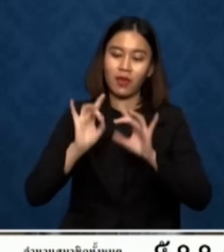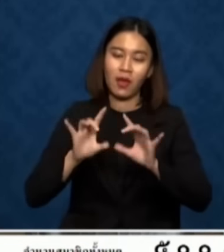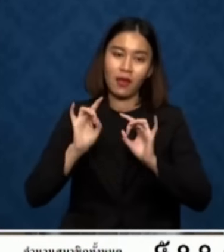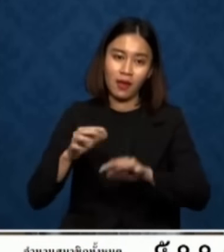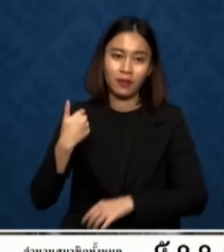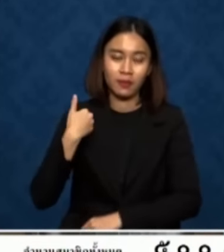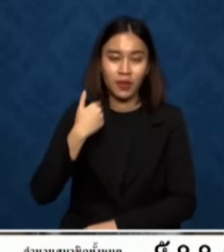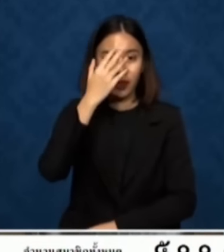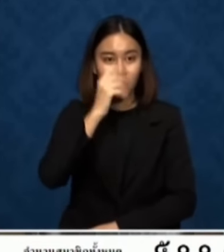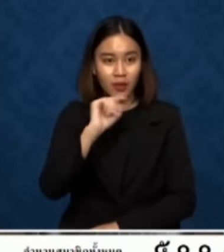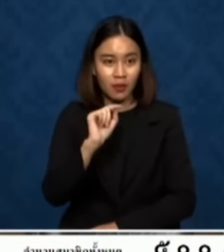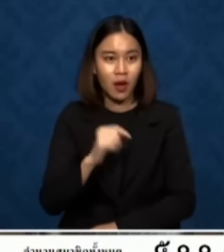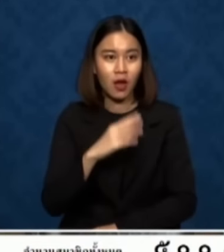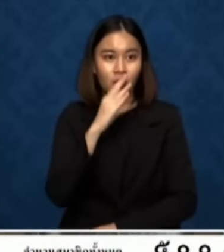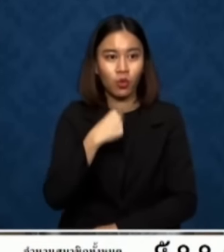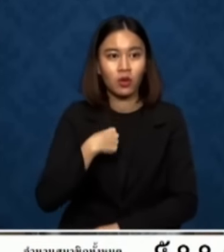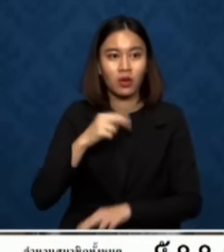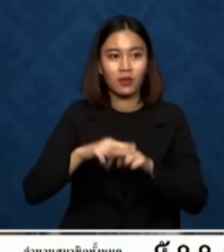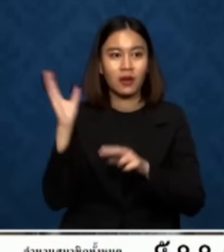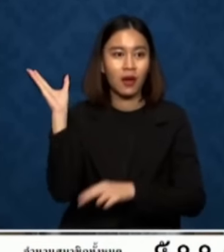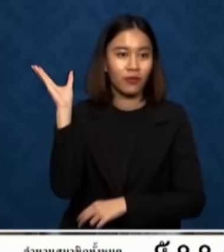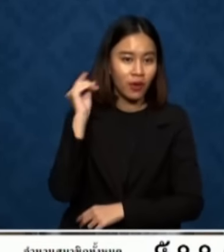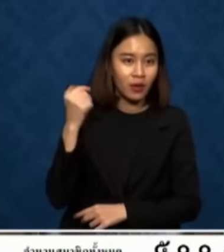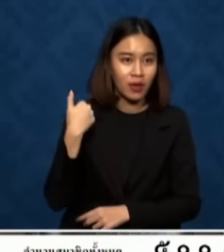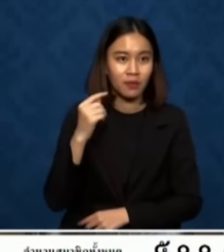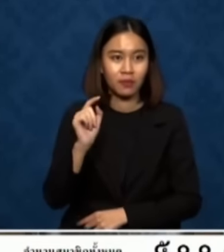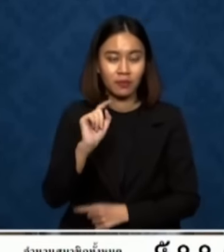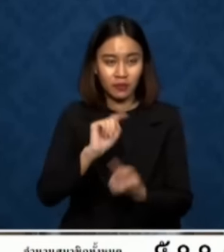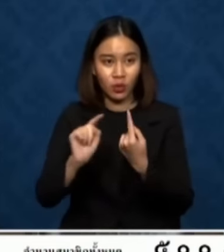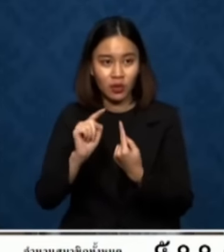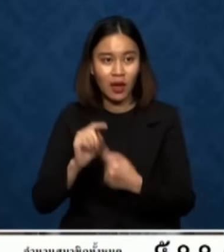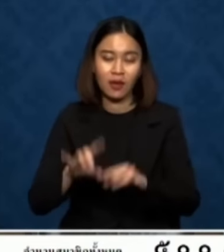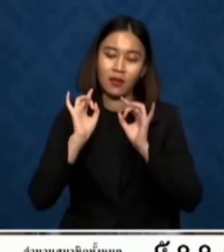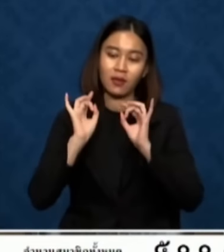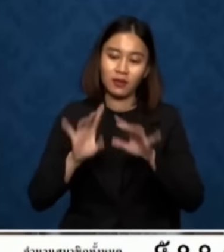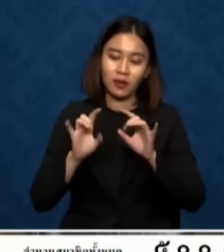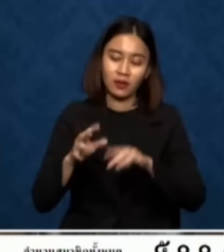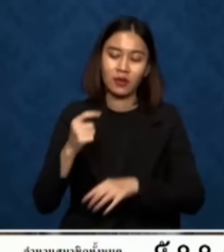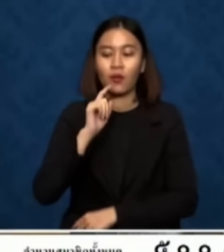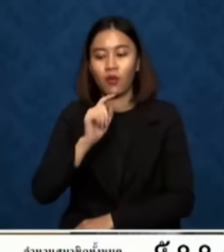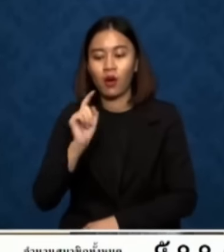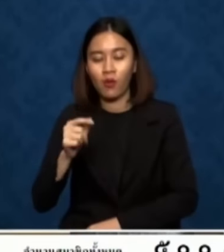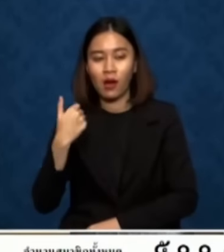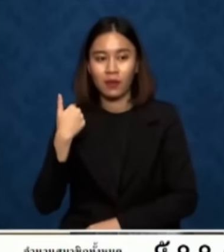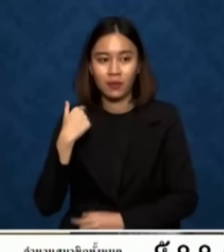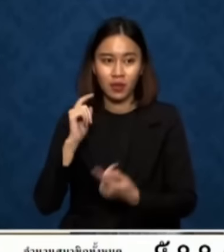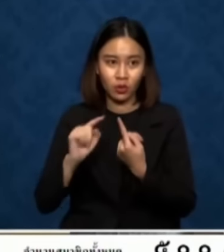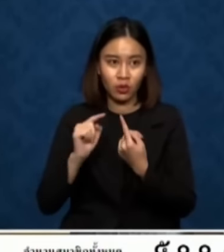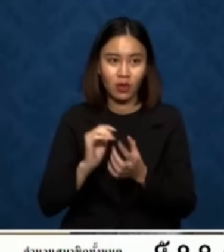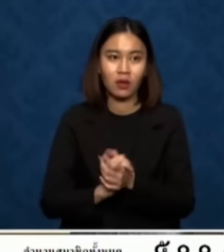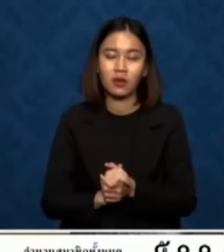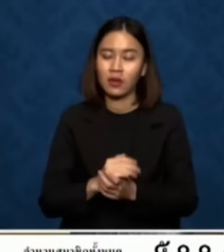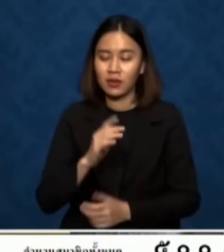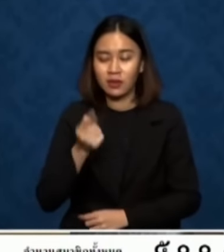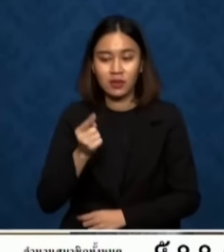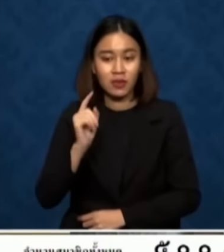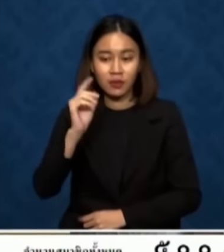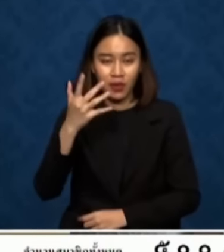คือพูดประเด็นผมนั่งฟังนะครับก็มีแต่ประเด็นที่ใส่ร้ายอยู่ทั้งที่ไม่เป็นข้อเท็จจริ